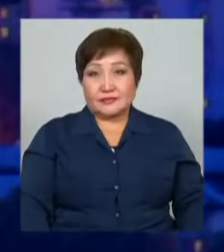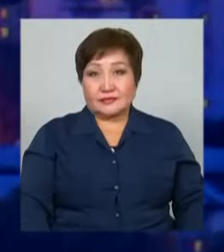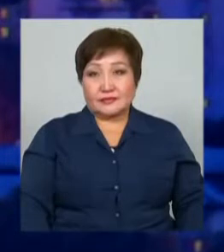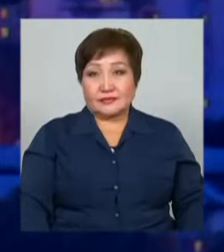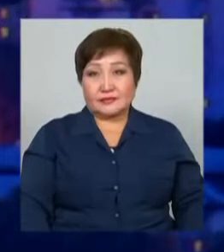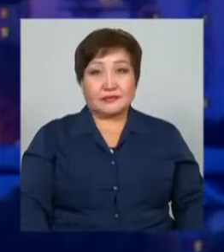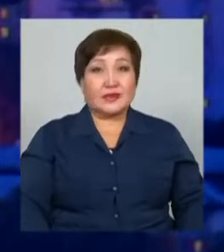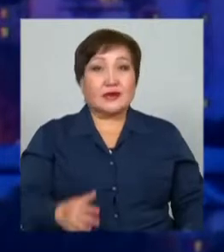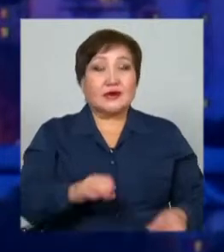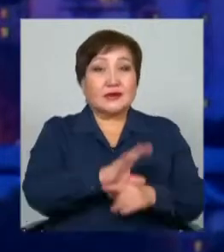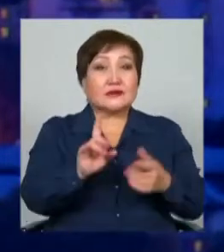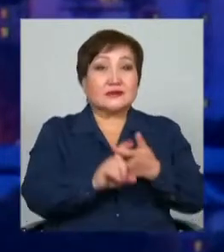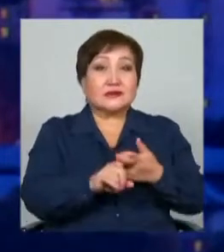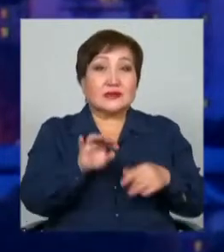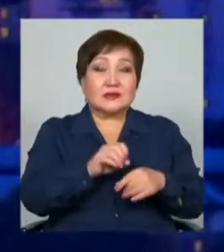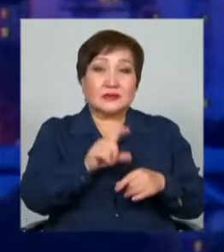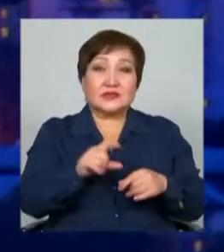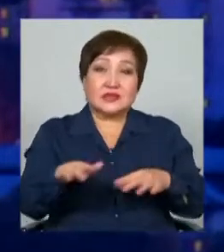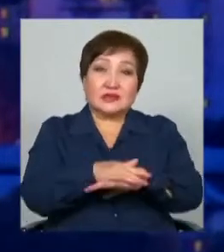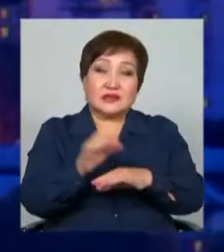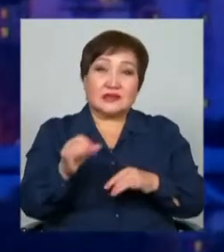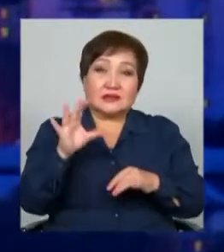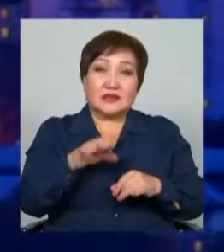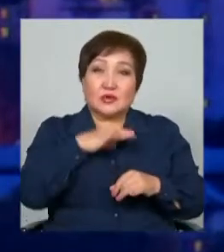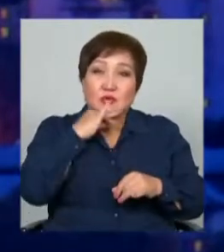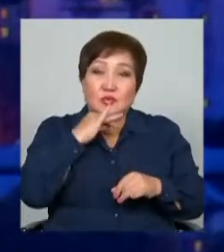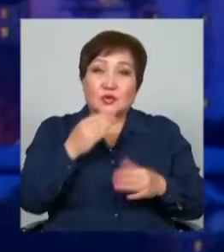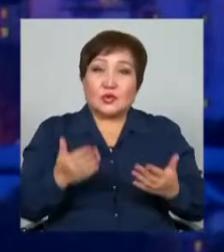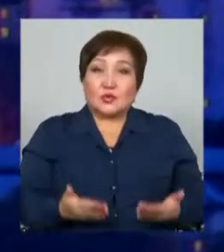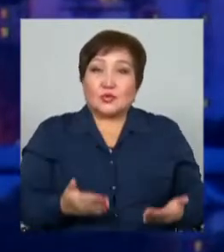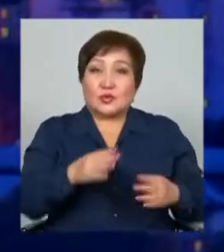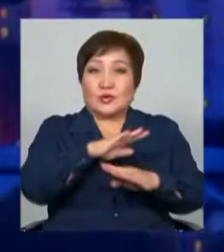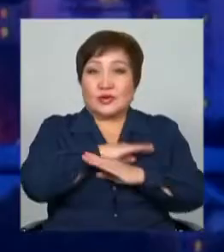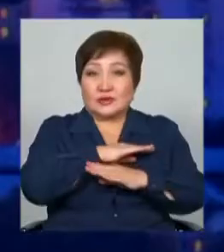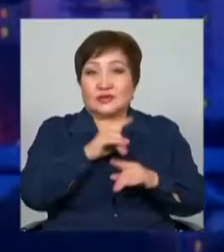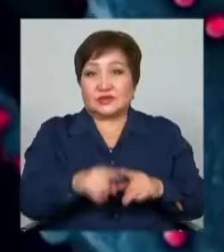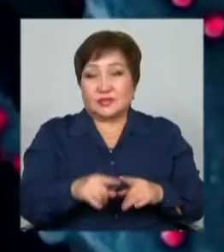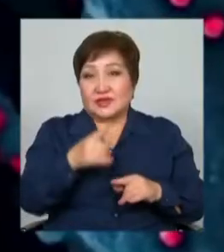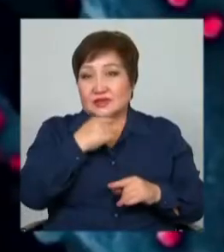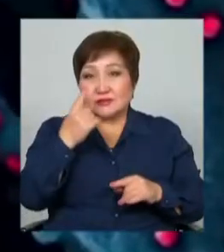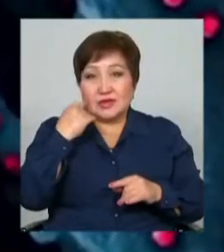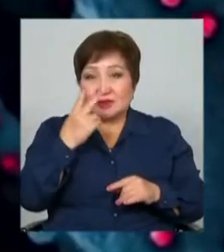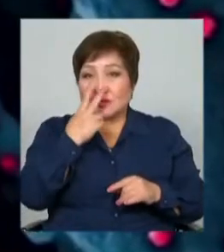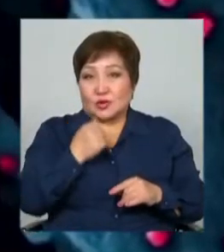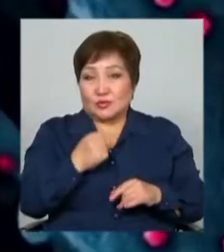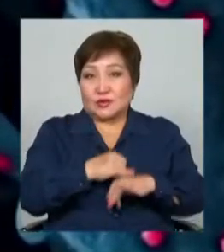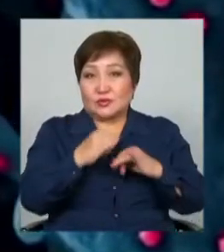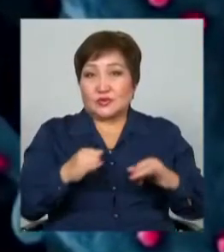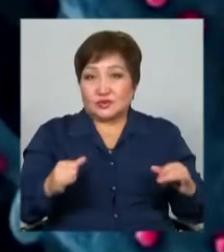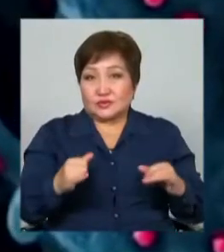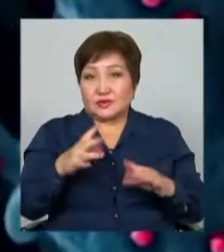Коронавирус індеті адамзат тарихында ең көп адам өмірін жалмаған испан тымауынан да асып түсті. Мамандардың мәліметінше ақышта